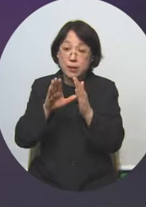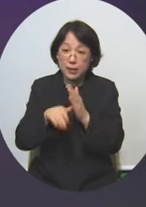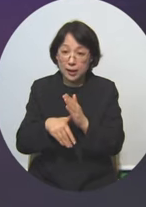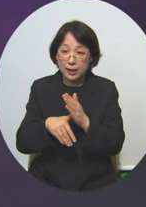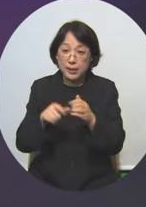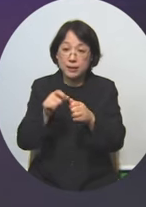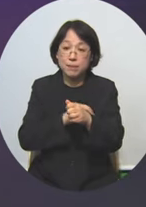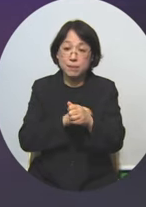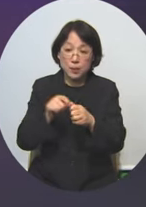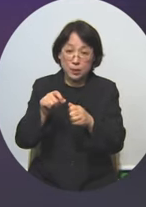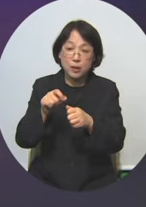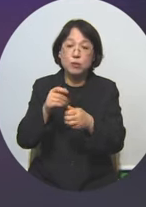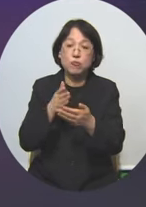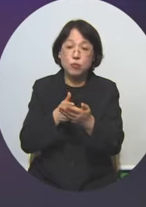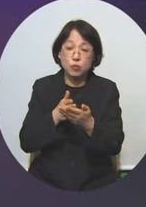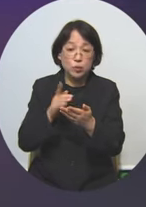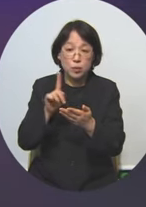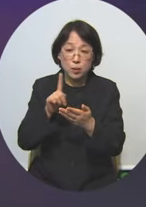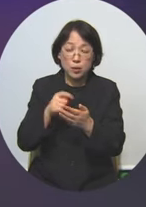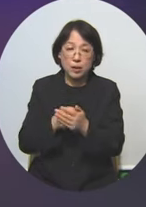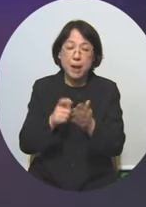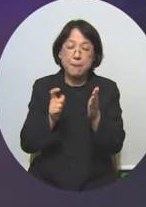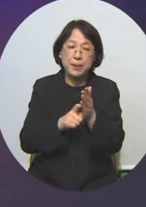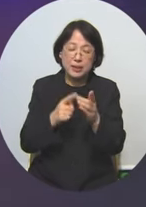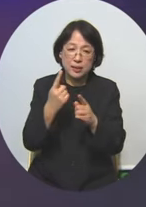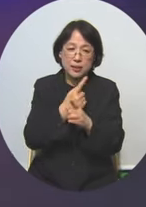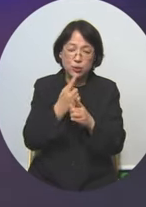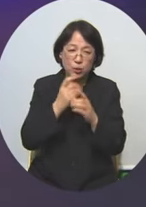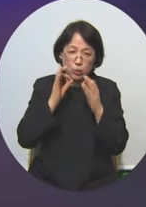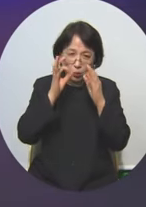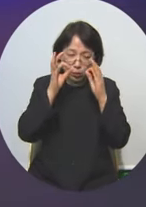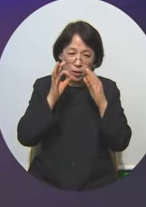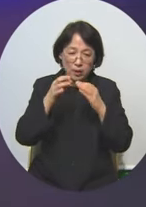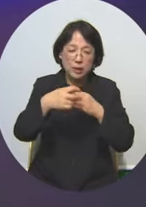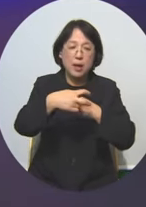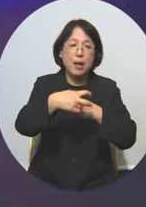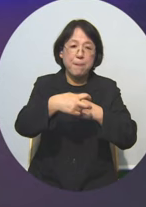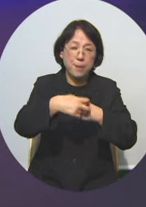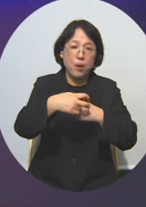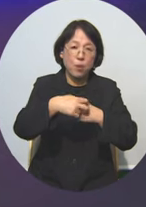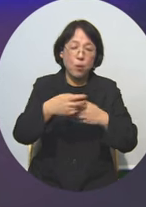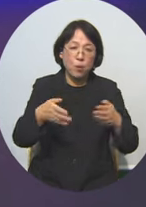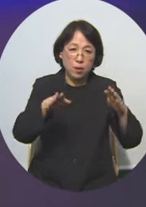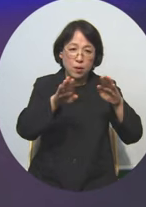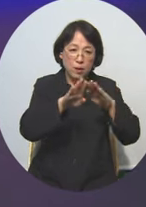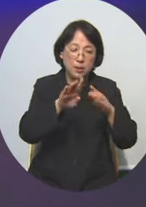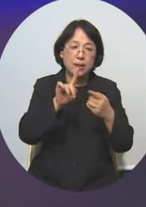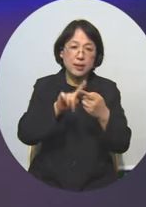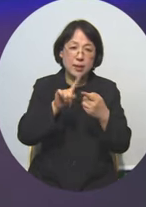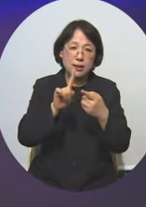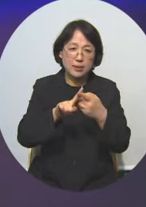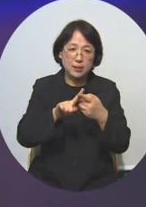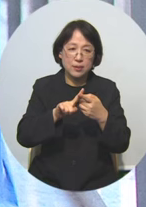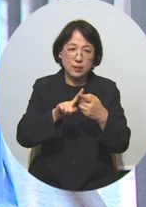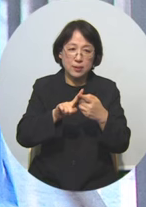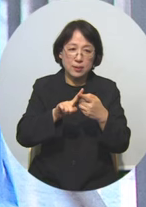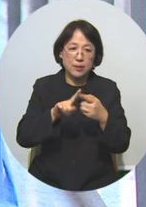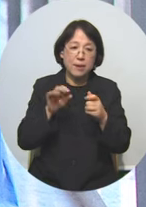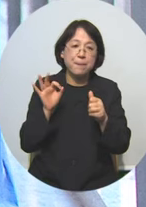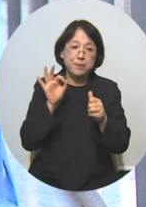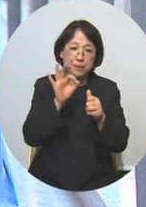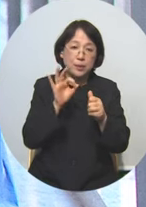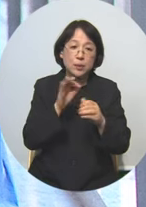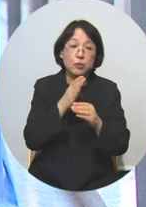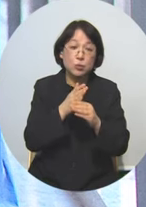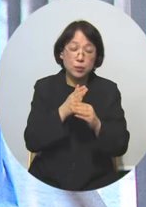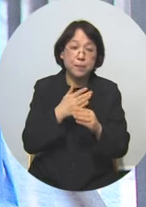눈여겨볼 만한 소식으로 이 비상진료에 힘쓰고 있는 의료기관에 대해서 인건비를 지원한다고요? 네, 그렇습니다. 지금까지